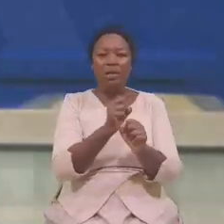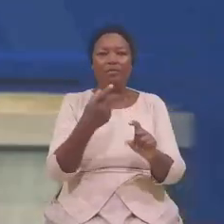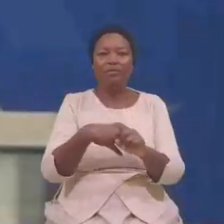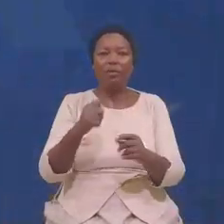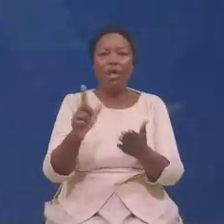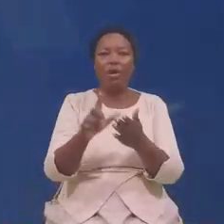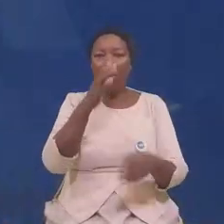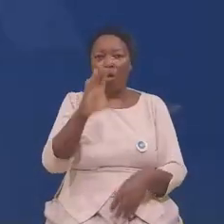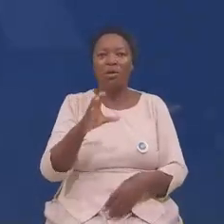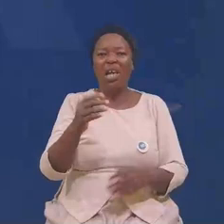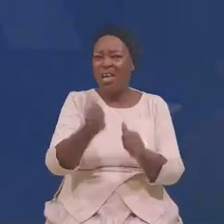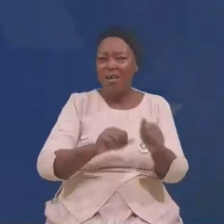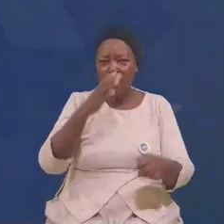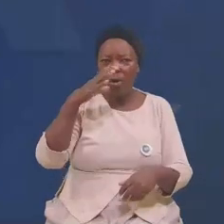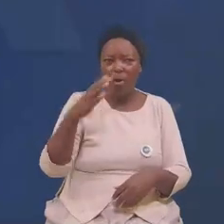malédiction, toute malédiction